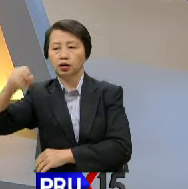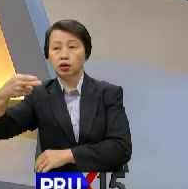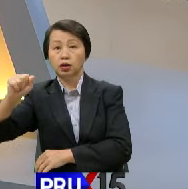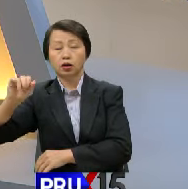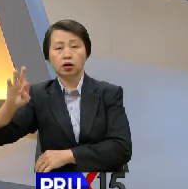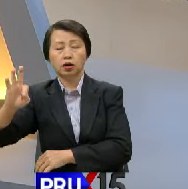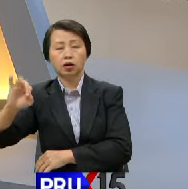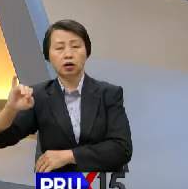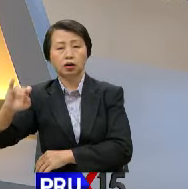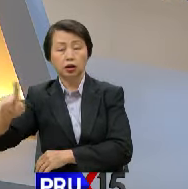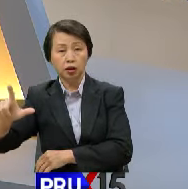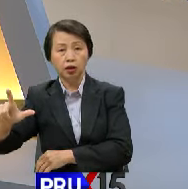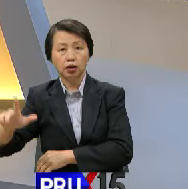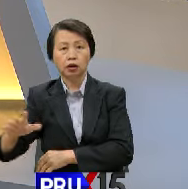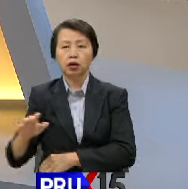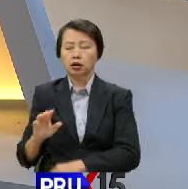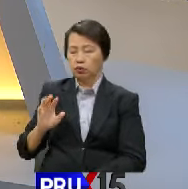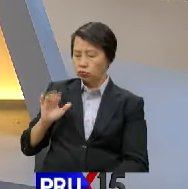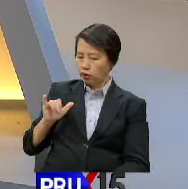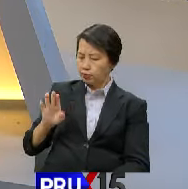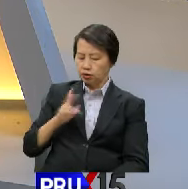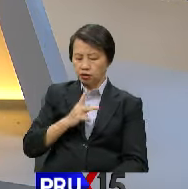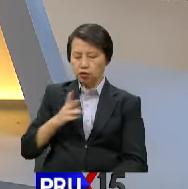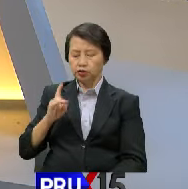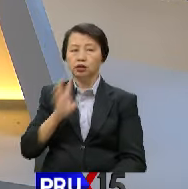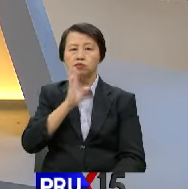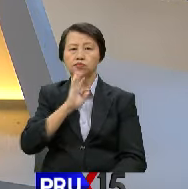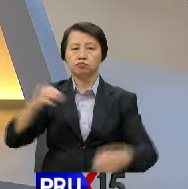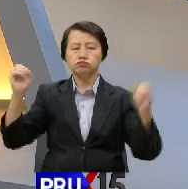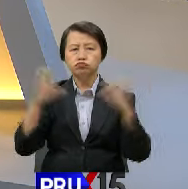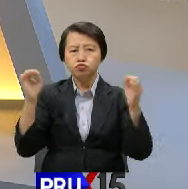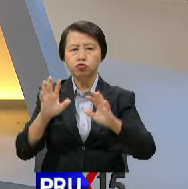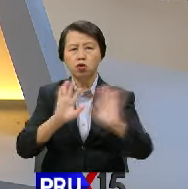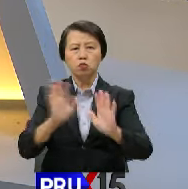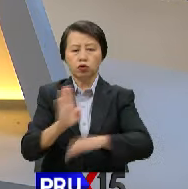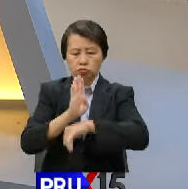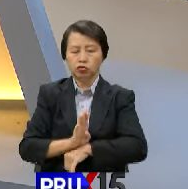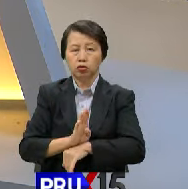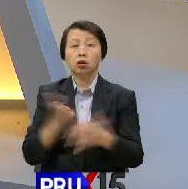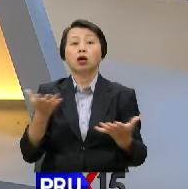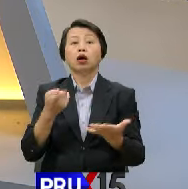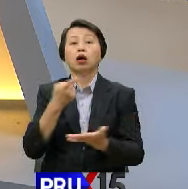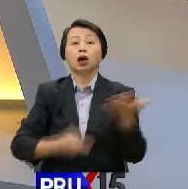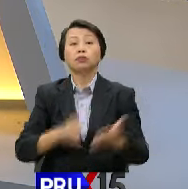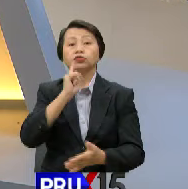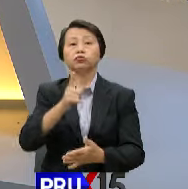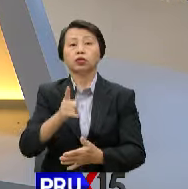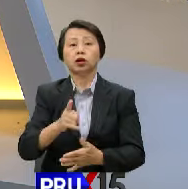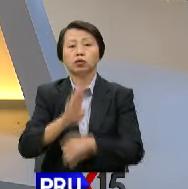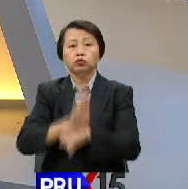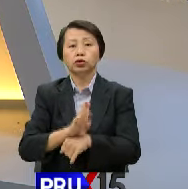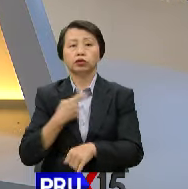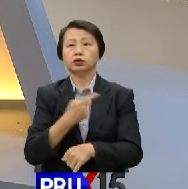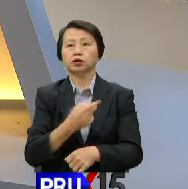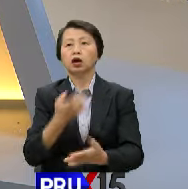pernah menyatukan bertanya Kalau debat bukan budaya kita apa sebenarnya budaya kita untuk kita menjawab persoalan tersebut